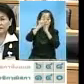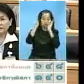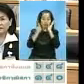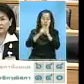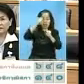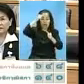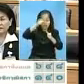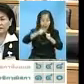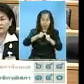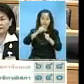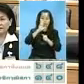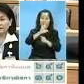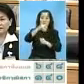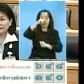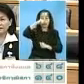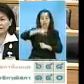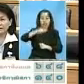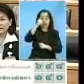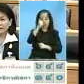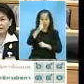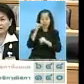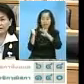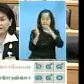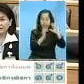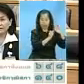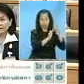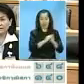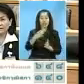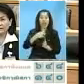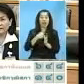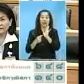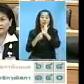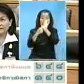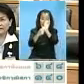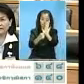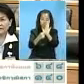รรมนูญนี้ได้อีกเรื่องหนึ่งที่ผมอยากจะเสนอก็คือว่า